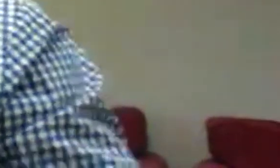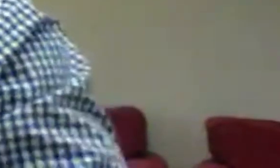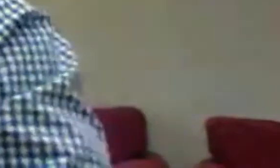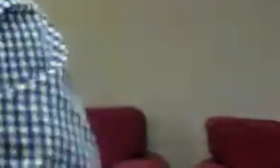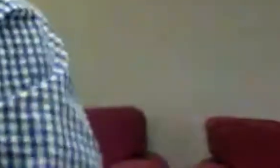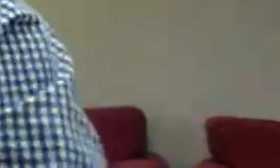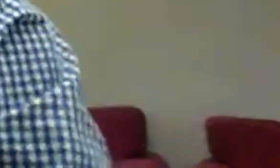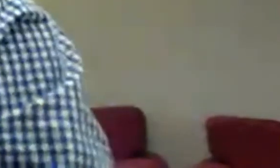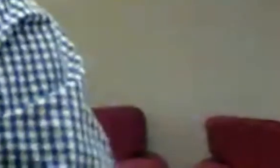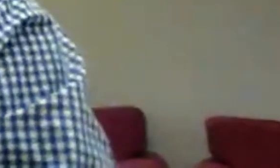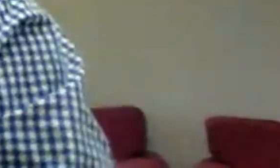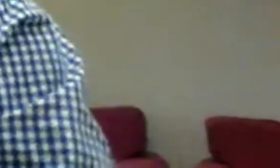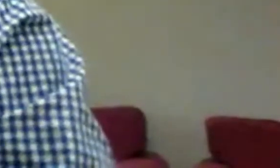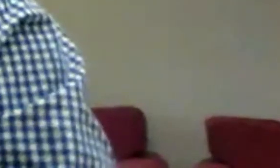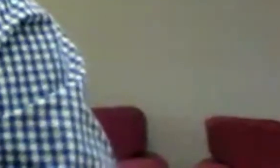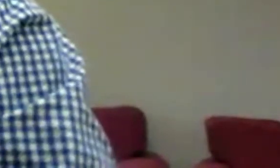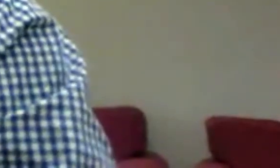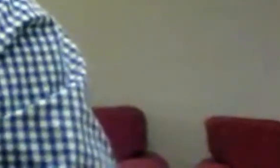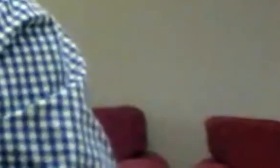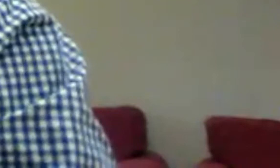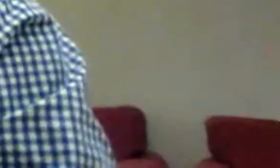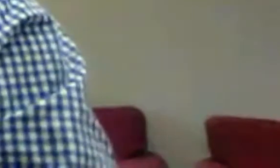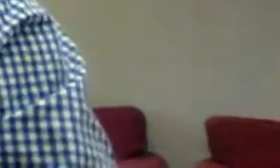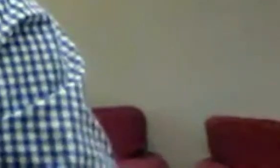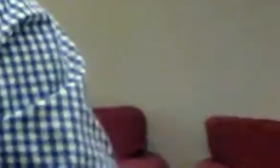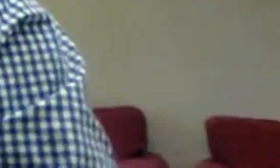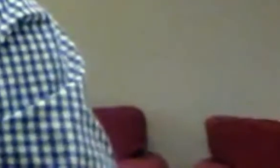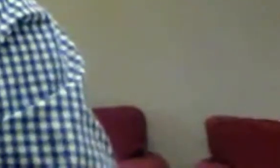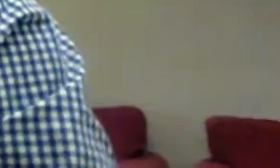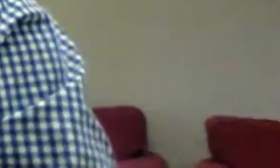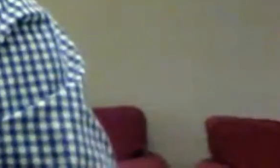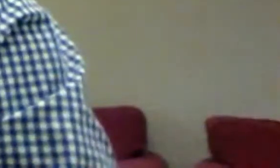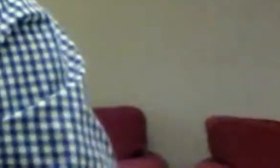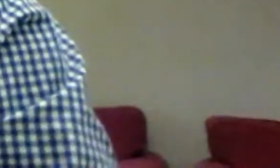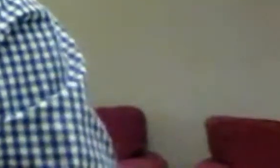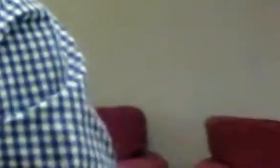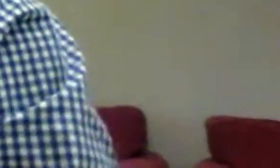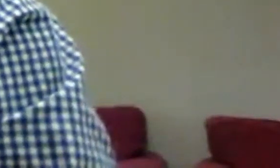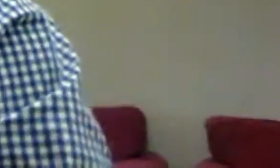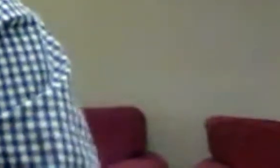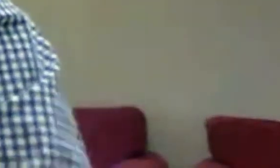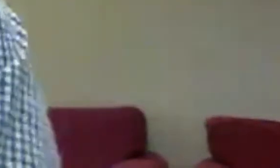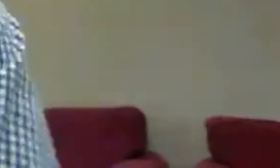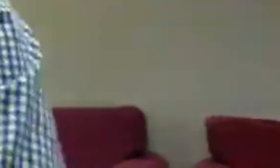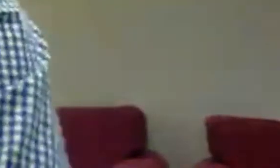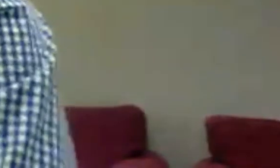et mis on need allikad, kus saab kõige sellist operatiivsemat infot vaktsineerimise teema